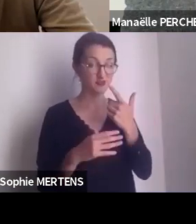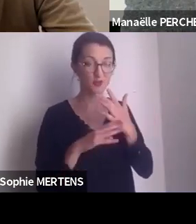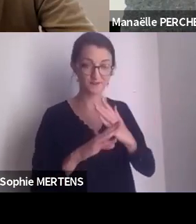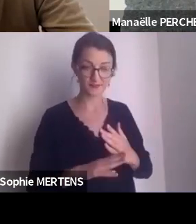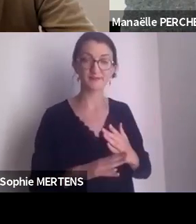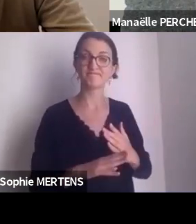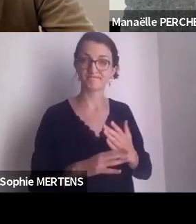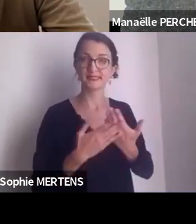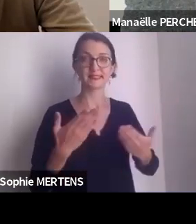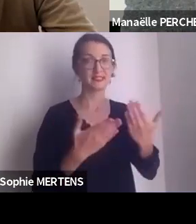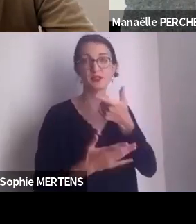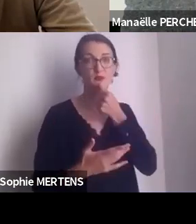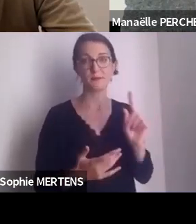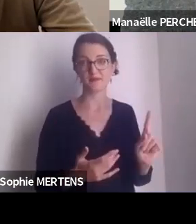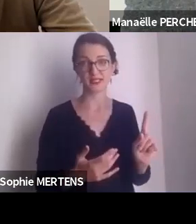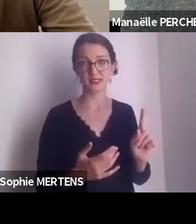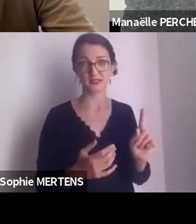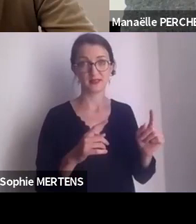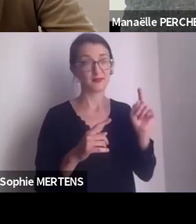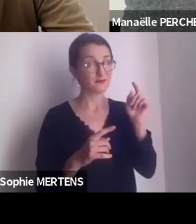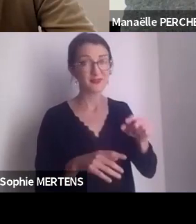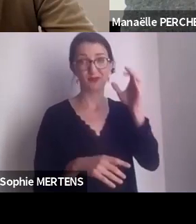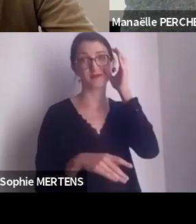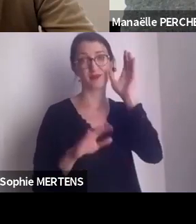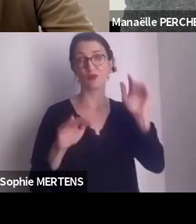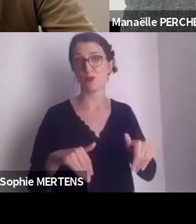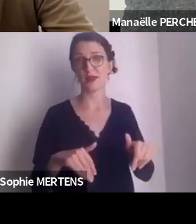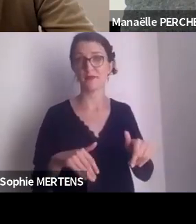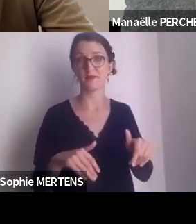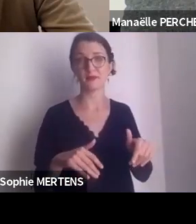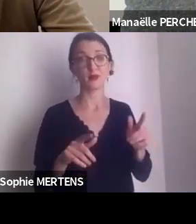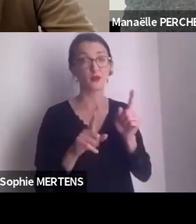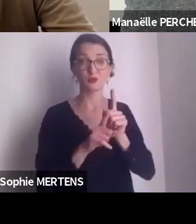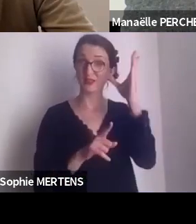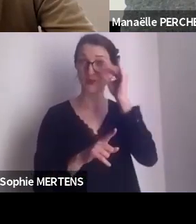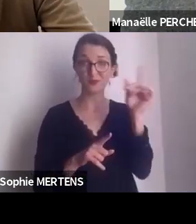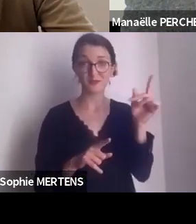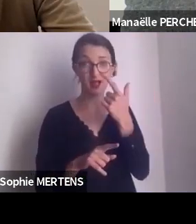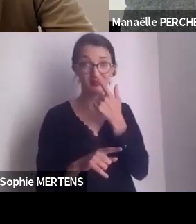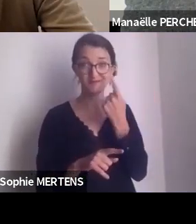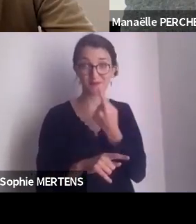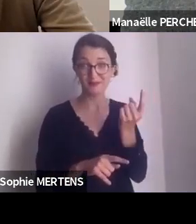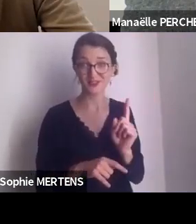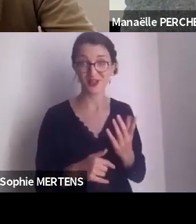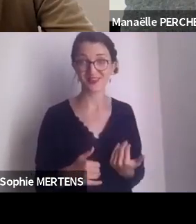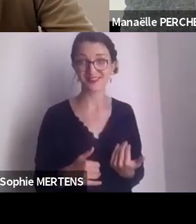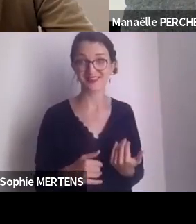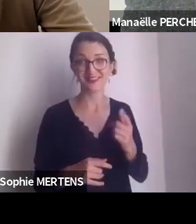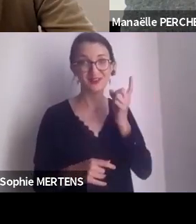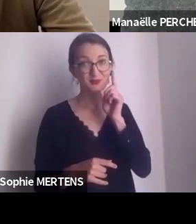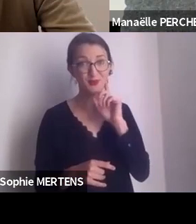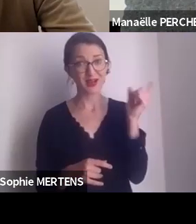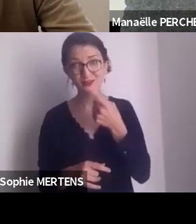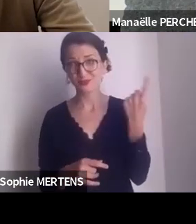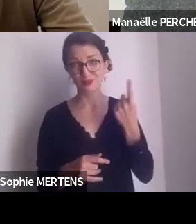et que ça mérite d'être entendu. Voilà. Et en même temps que vous n'êtes pas tout seul dans cette difficulté parce que tout le monde est dans cette difficulté.